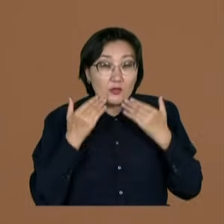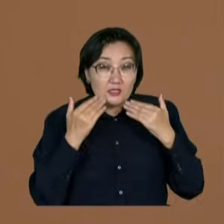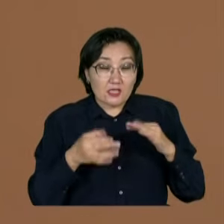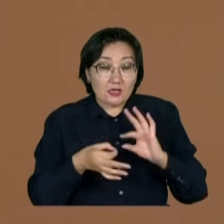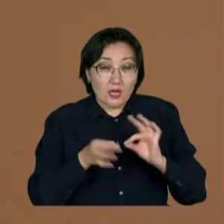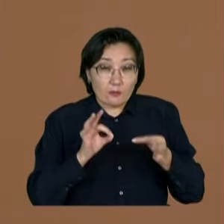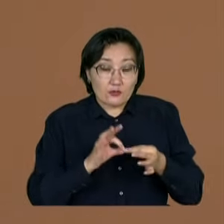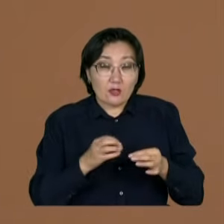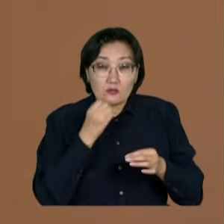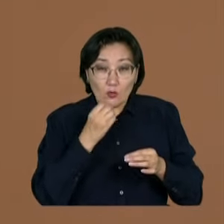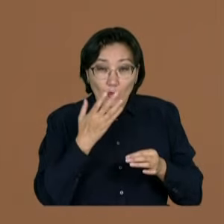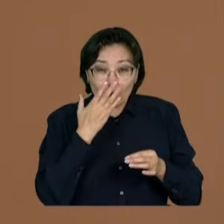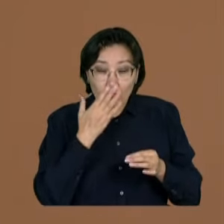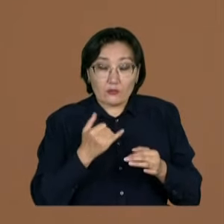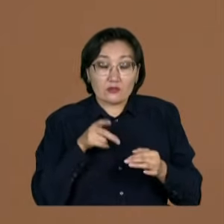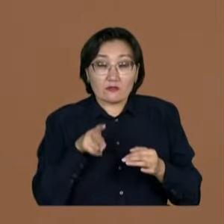Олимпиада в Токио